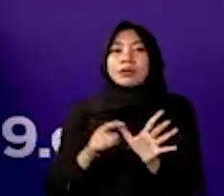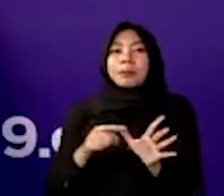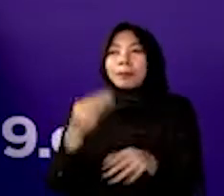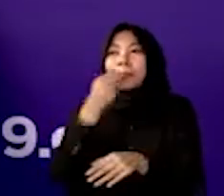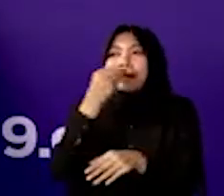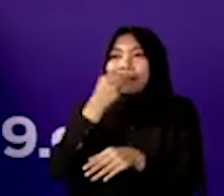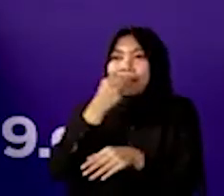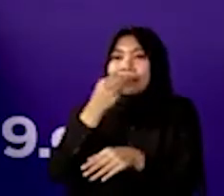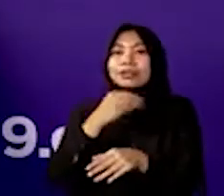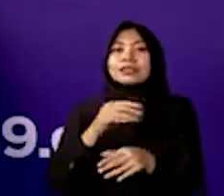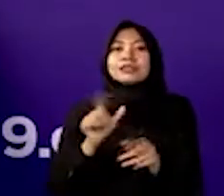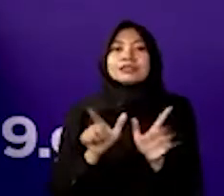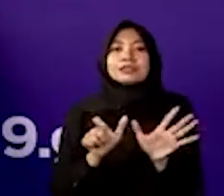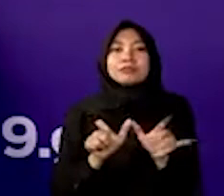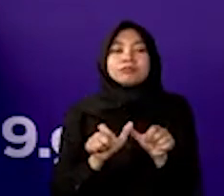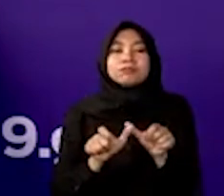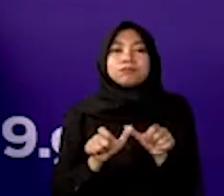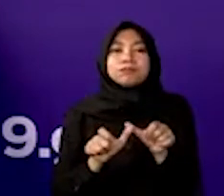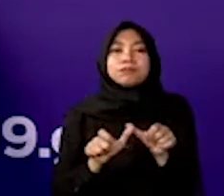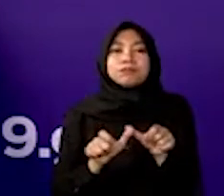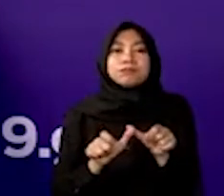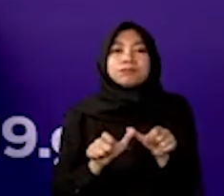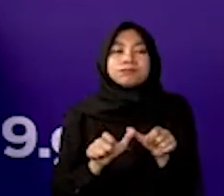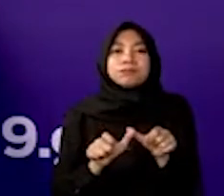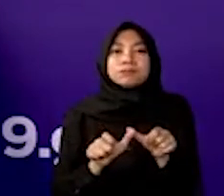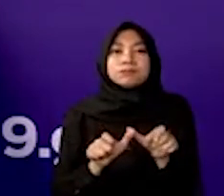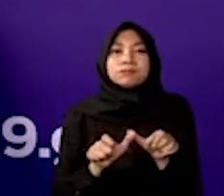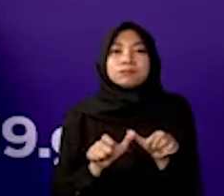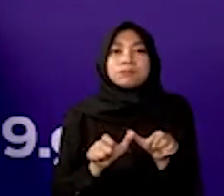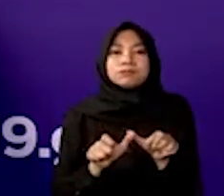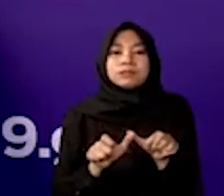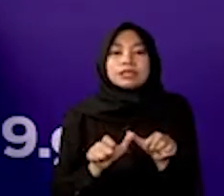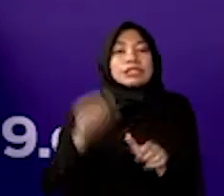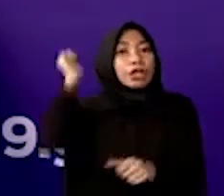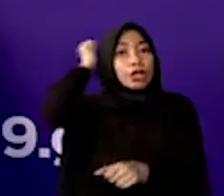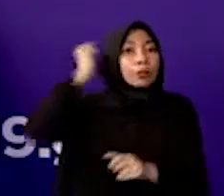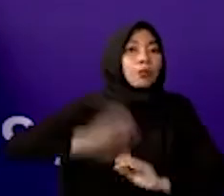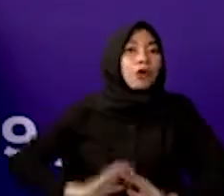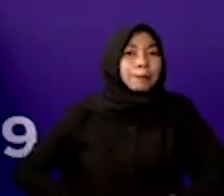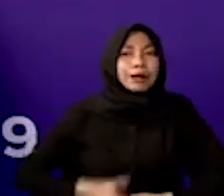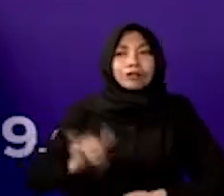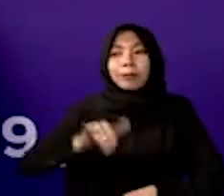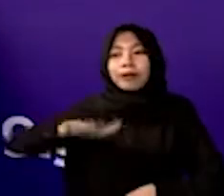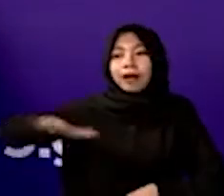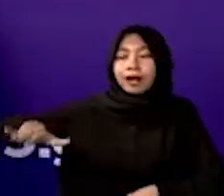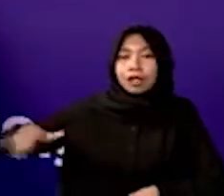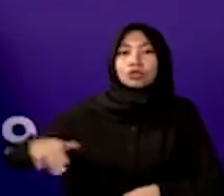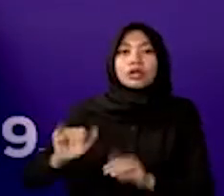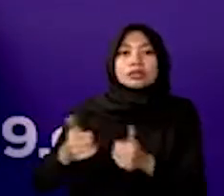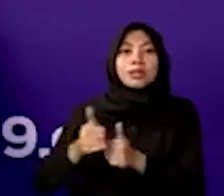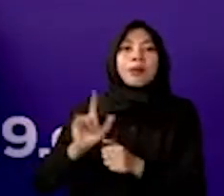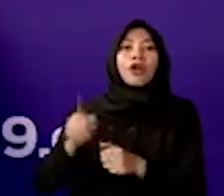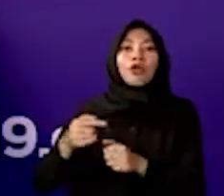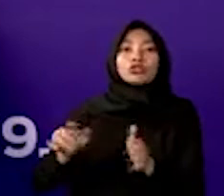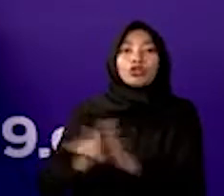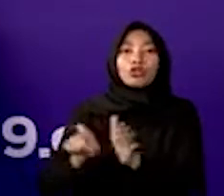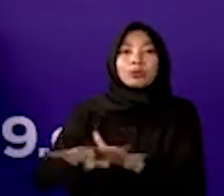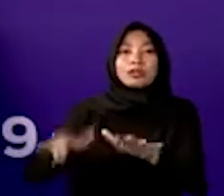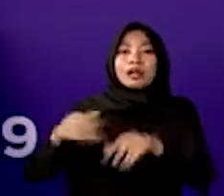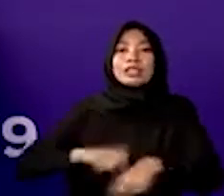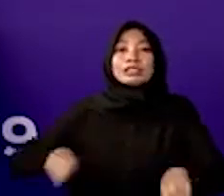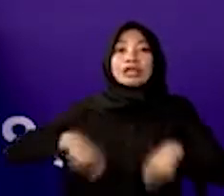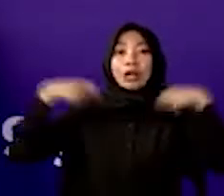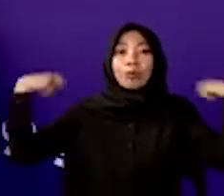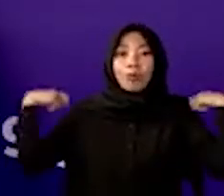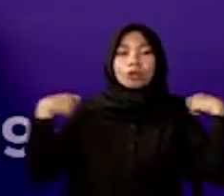makanan siap saji kemudian juga untuk e ibu-ibu hamil anak-anak kecil balita selimut dan